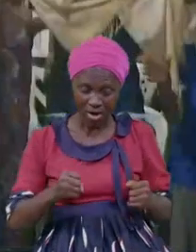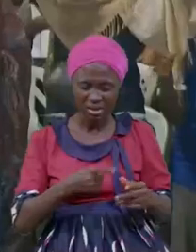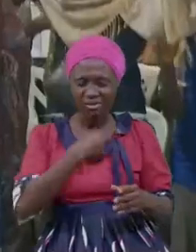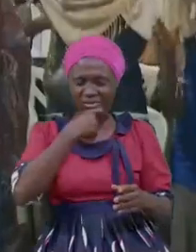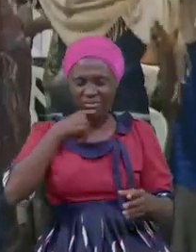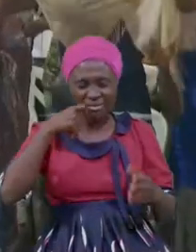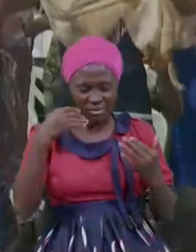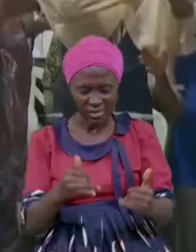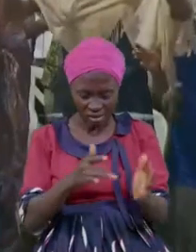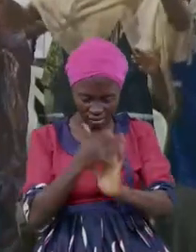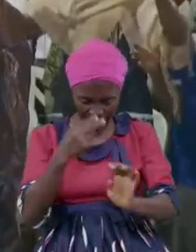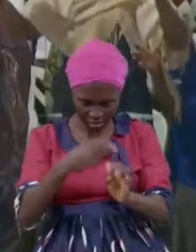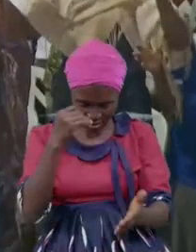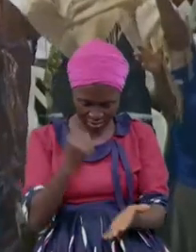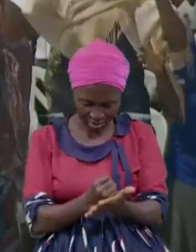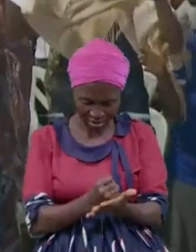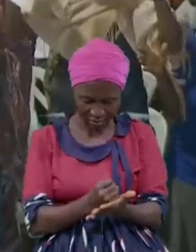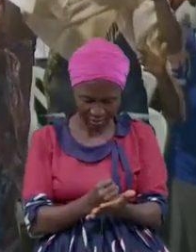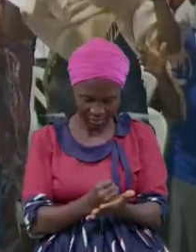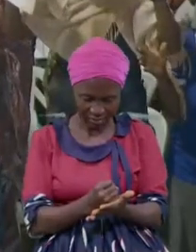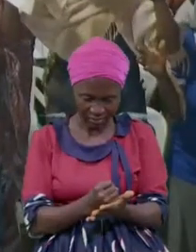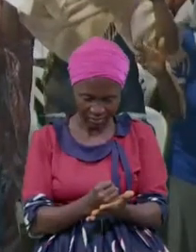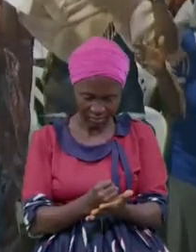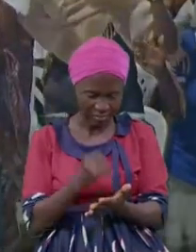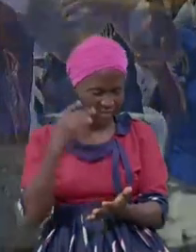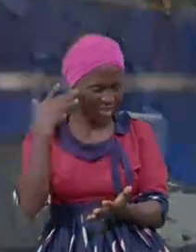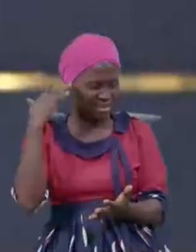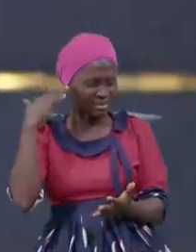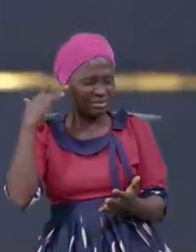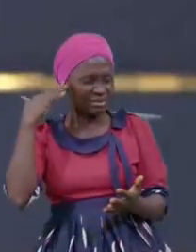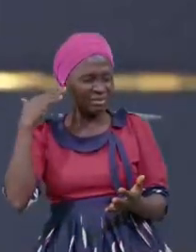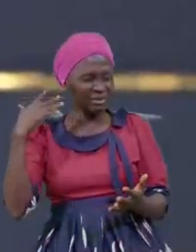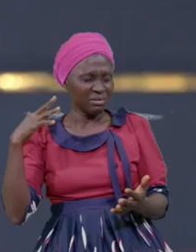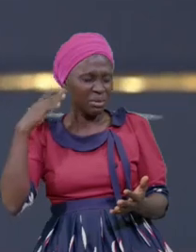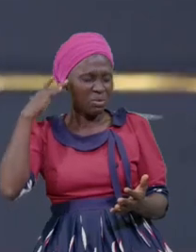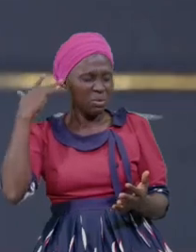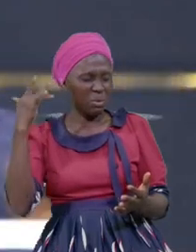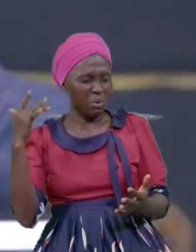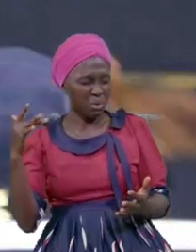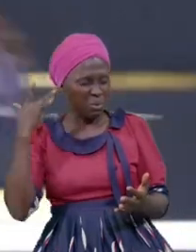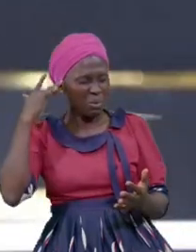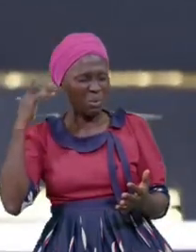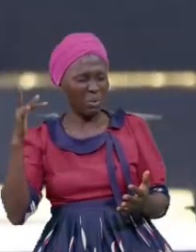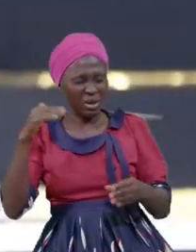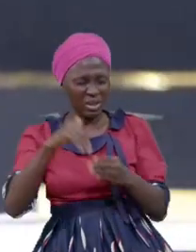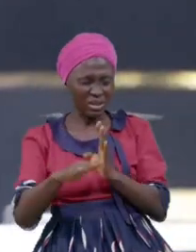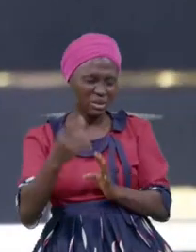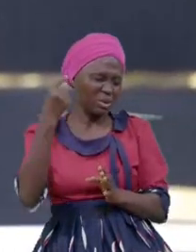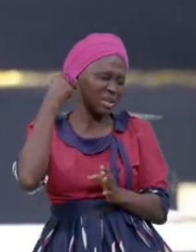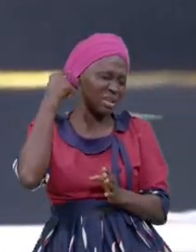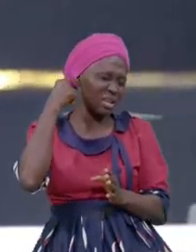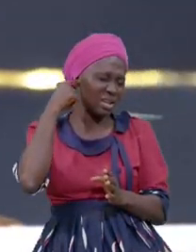de Jésus. Les bruits dans la tête, démon, tais-toi.